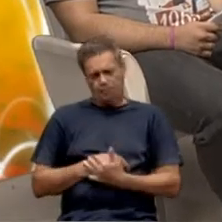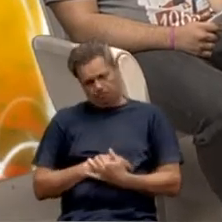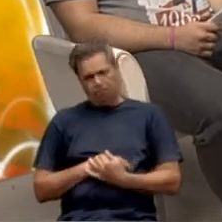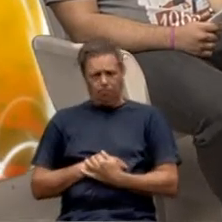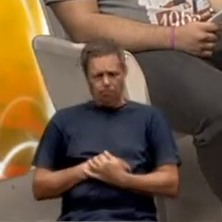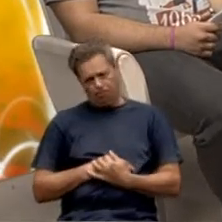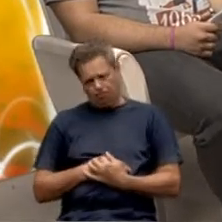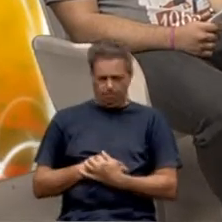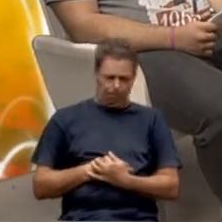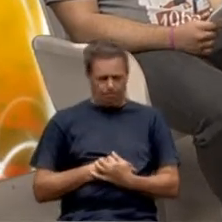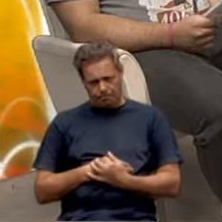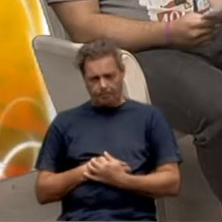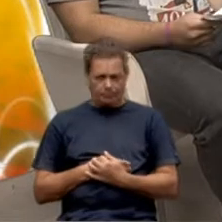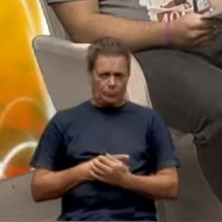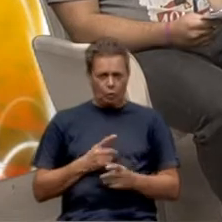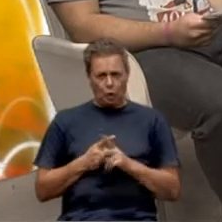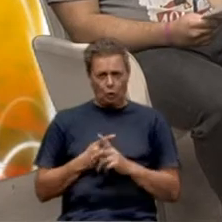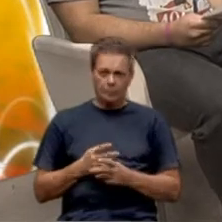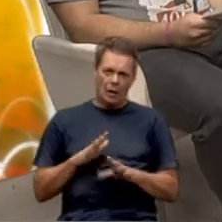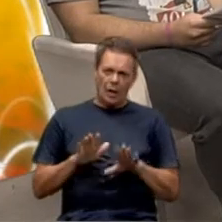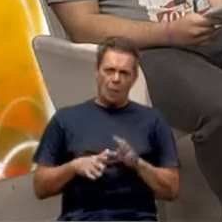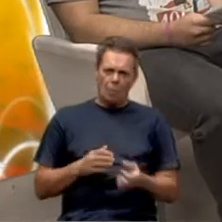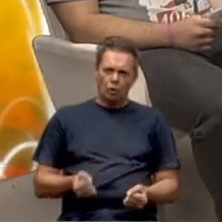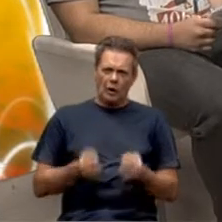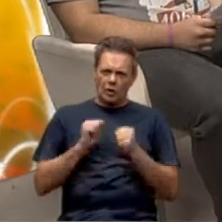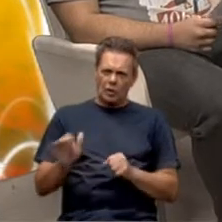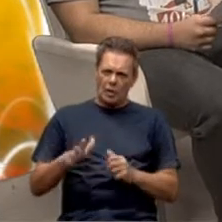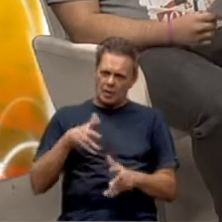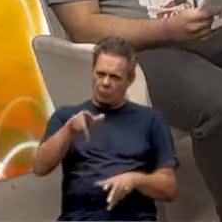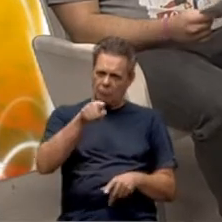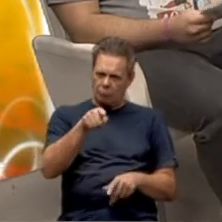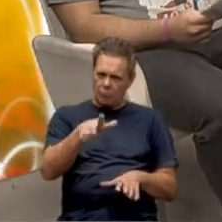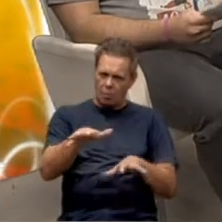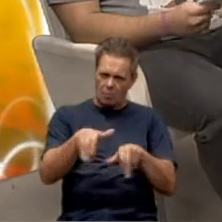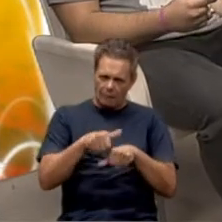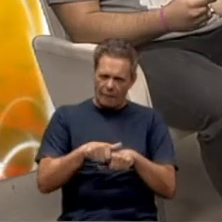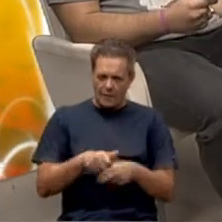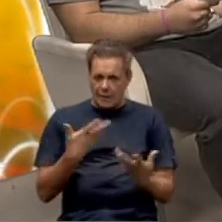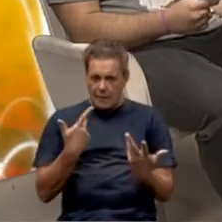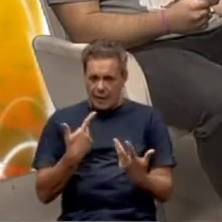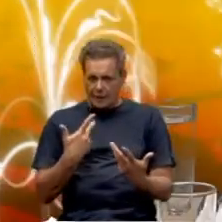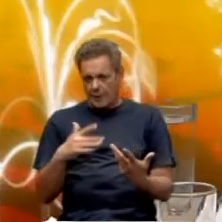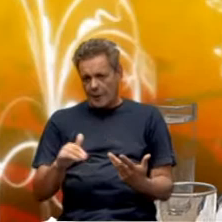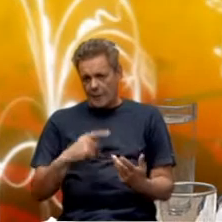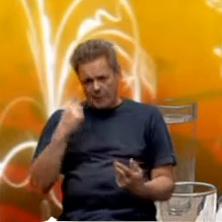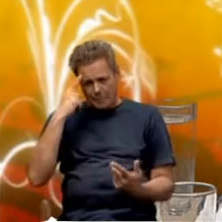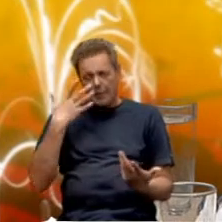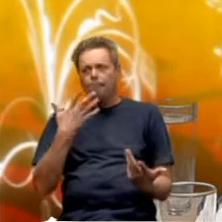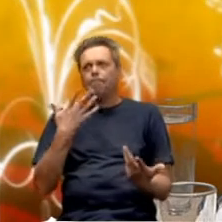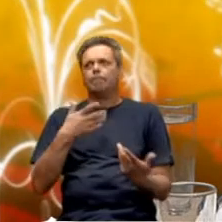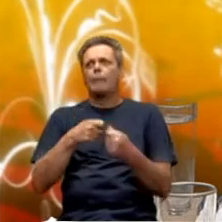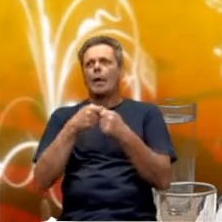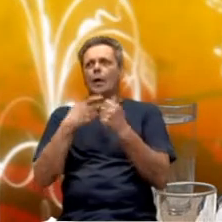Ali opet možda je teže djeci to prihvatiti. Zato oni više misle šta društvo sada misli o